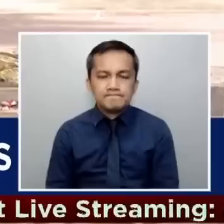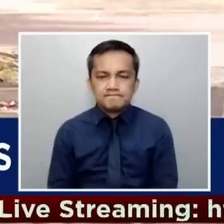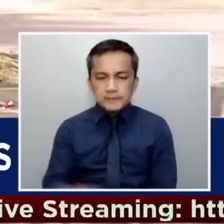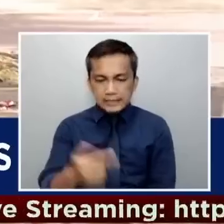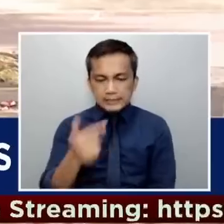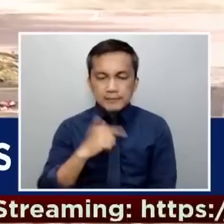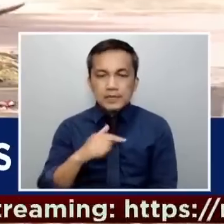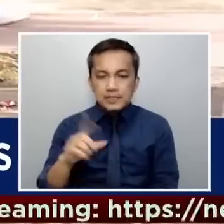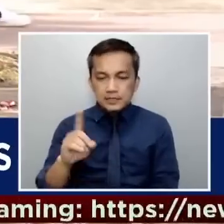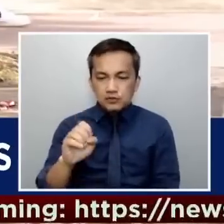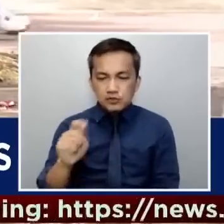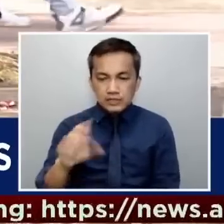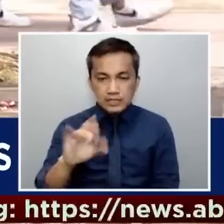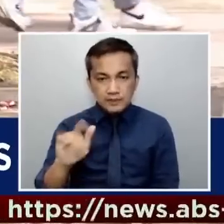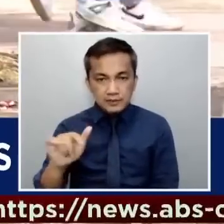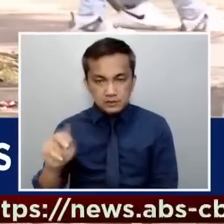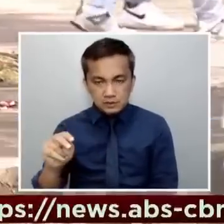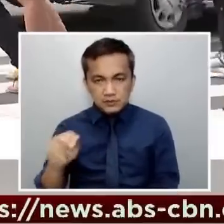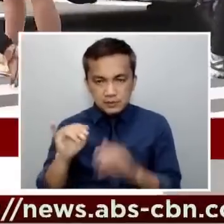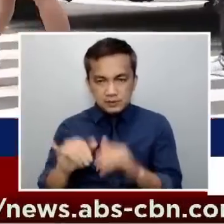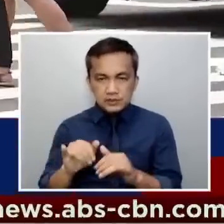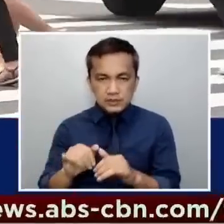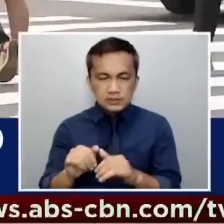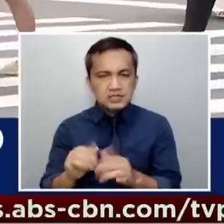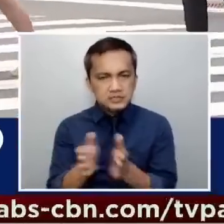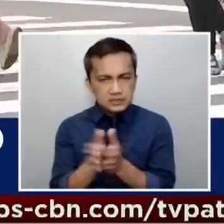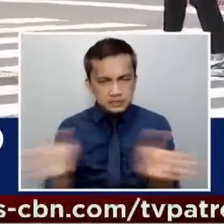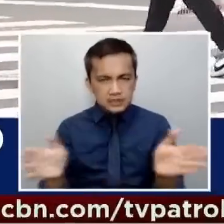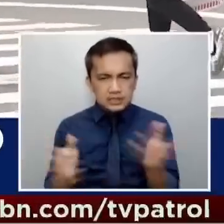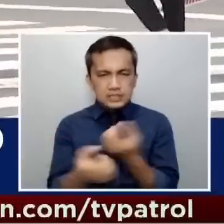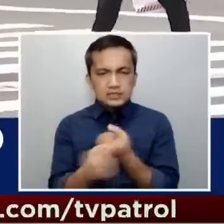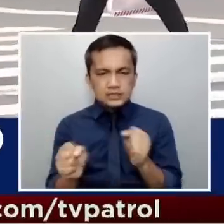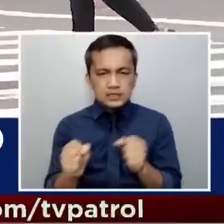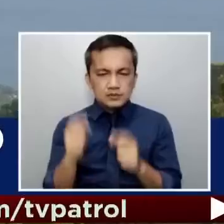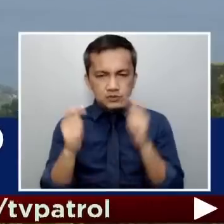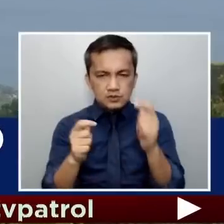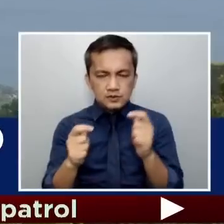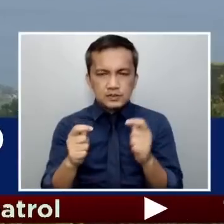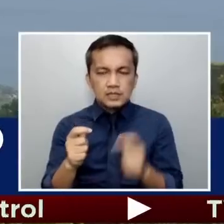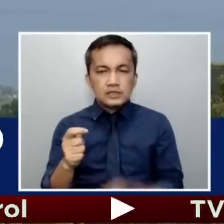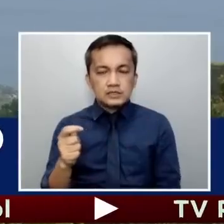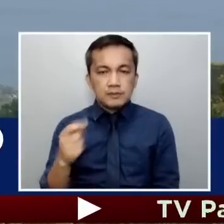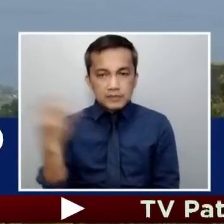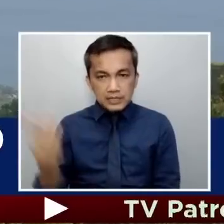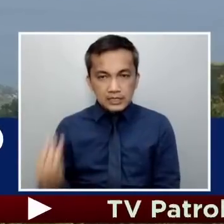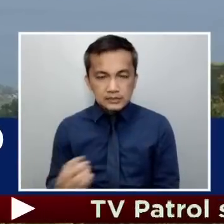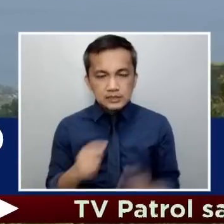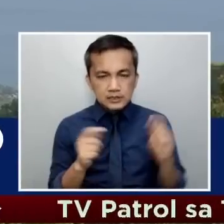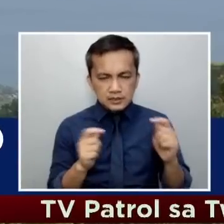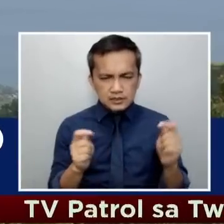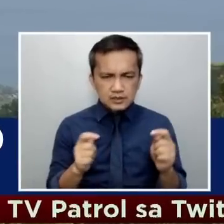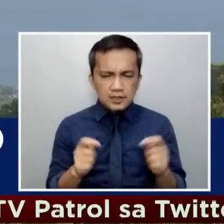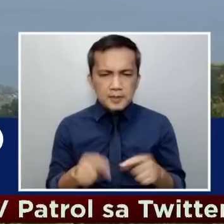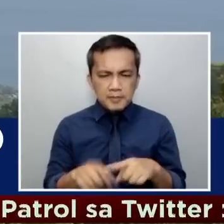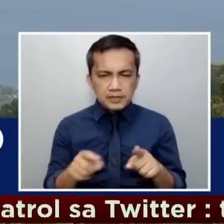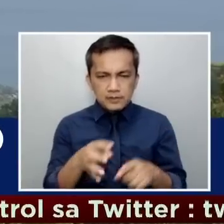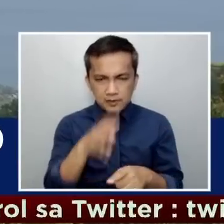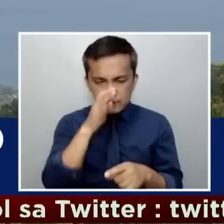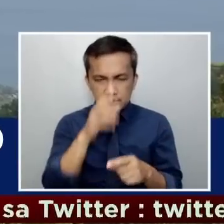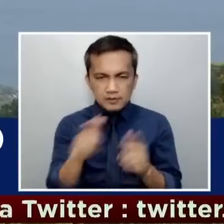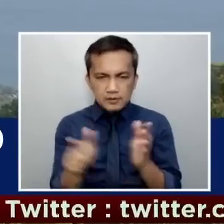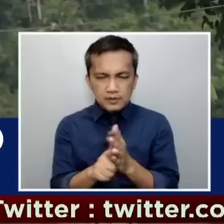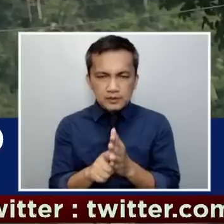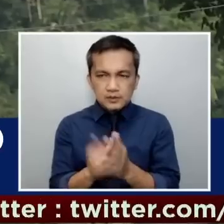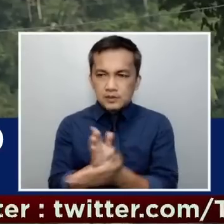Calabarzon, nananatiling pangkalahatang ligtas ang turismo sa Batangas at Tagaytay. Pero mahigpit na ipinagbabawal ang pagtungo sa